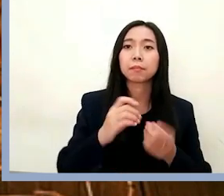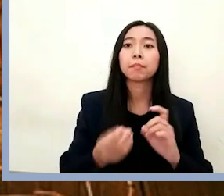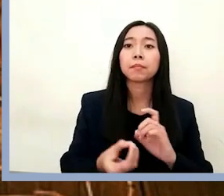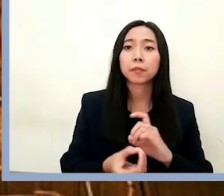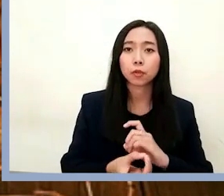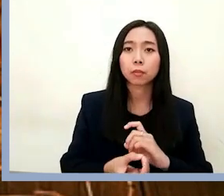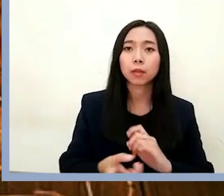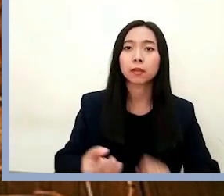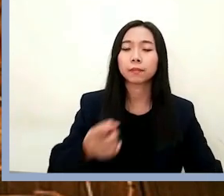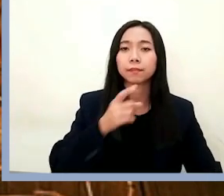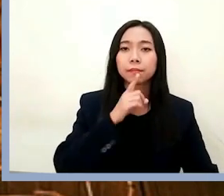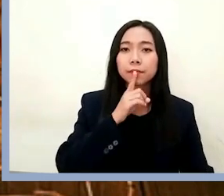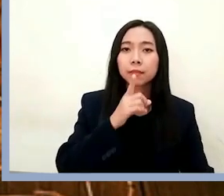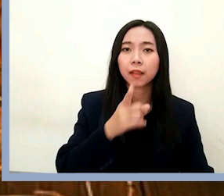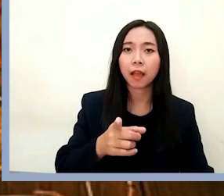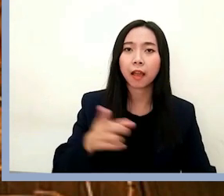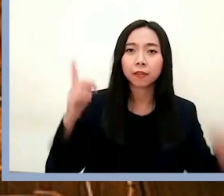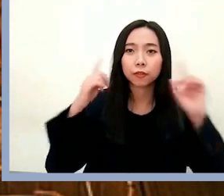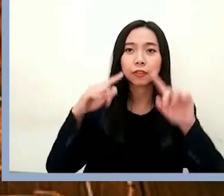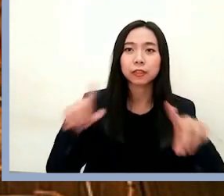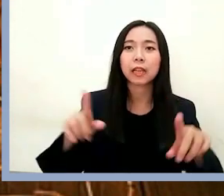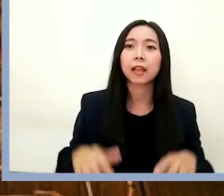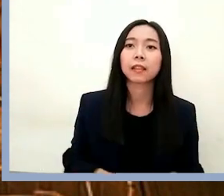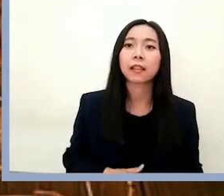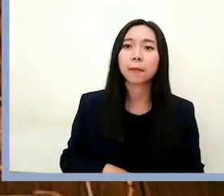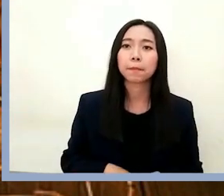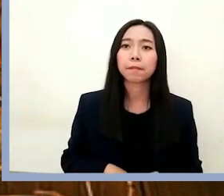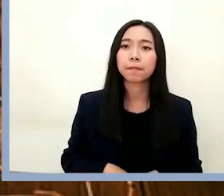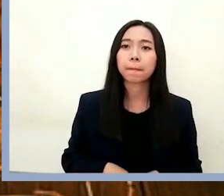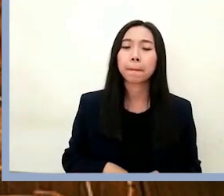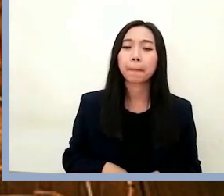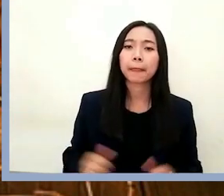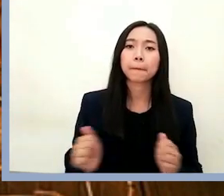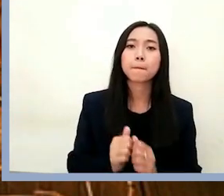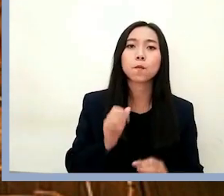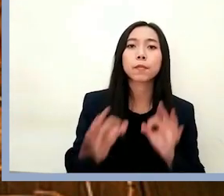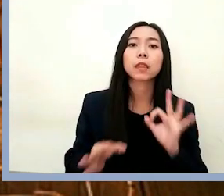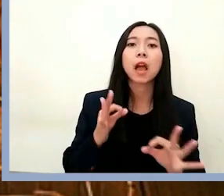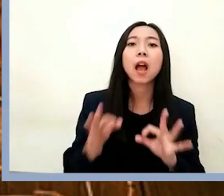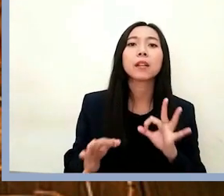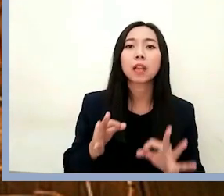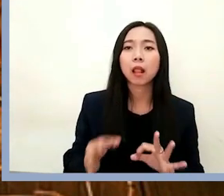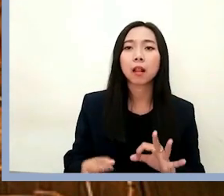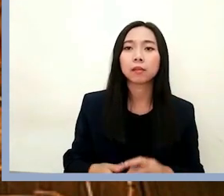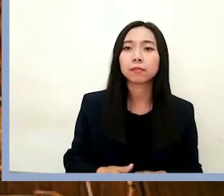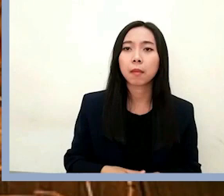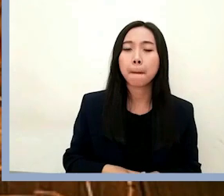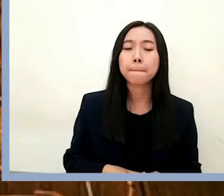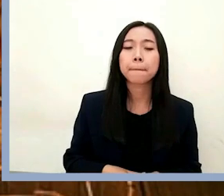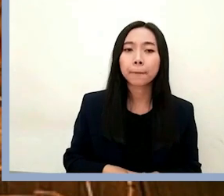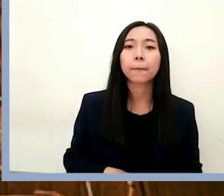harus dinyatakan dengan memberlakukan keadilan kepada orang-orang yang pernah ia